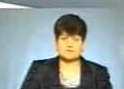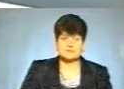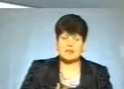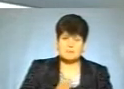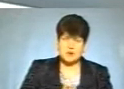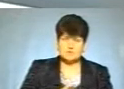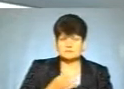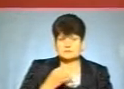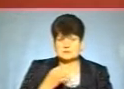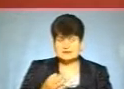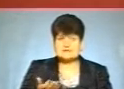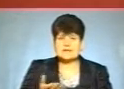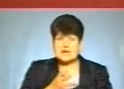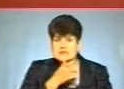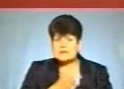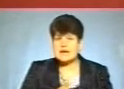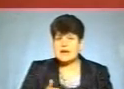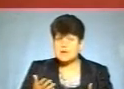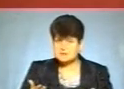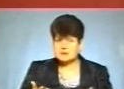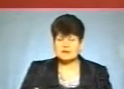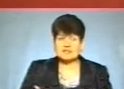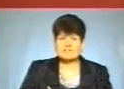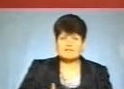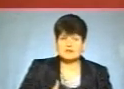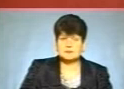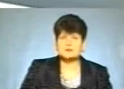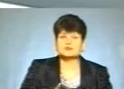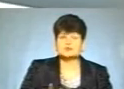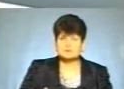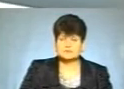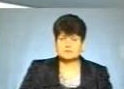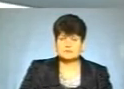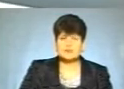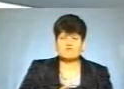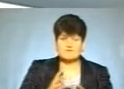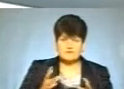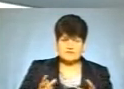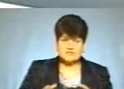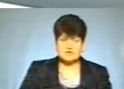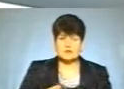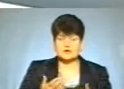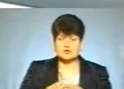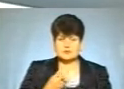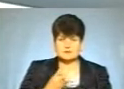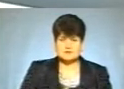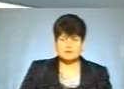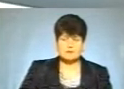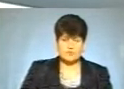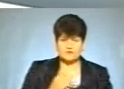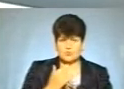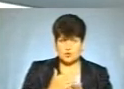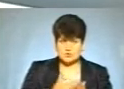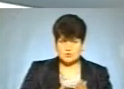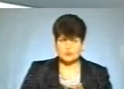мають повідомити, за який термін, на які виплати виплатити цим людям? Взагалі, якщо дивитися повністю процедуру,